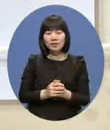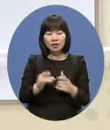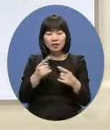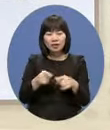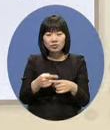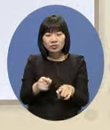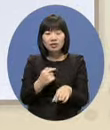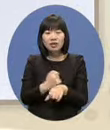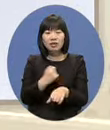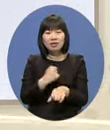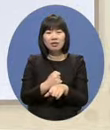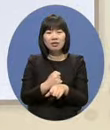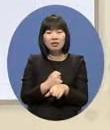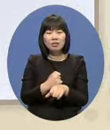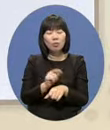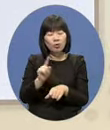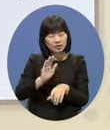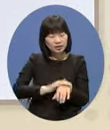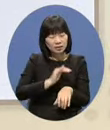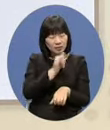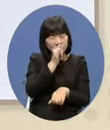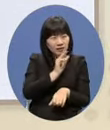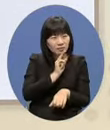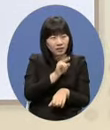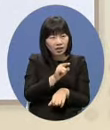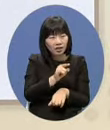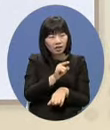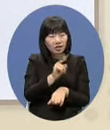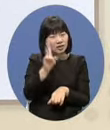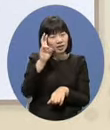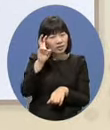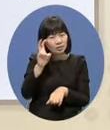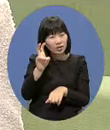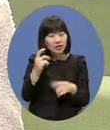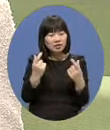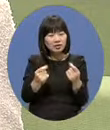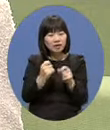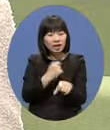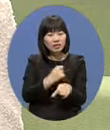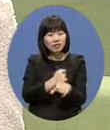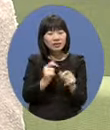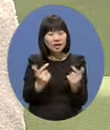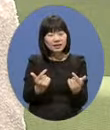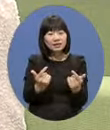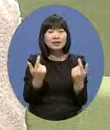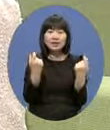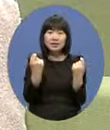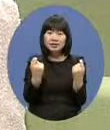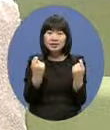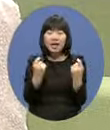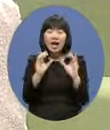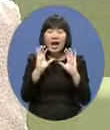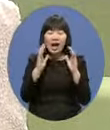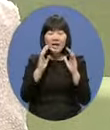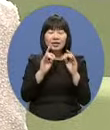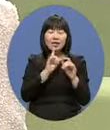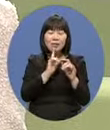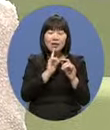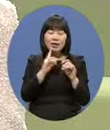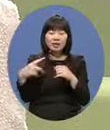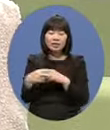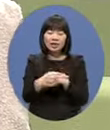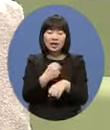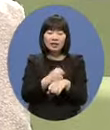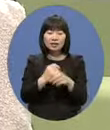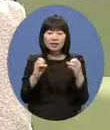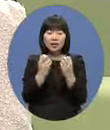진단 그러니까 뭐가 잘못되면 설마 진짜 그렇게 한 것은 아니겠지 이런 것도 아예 입을 막아버리는 이제